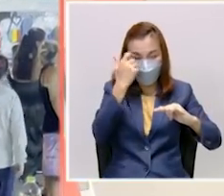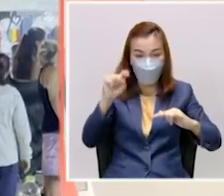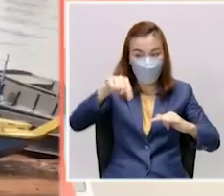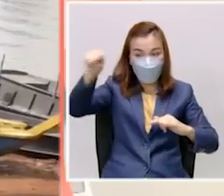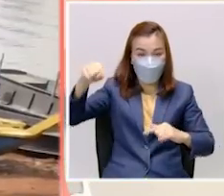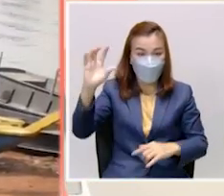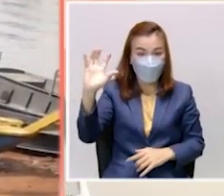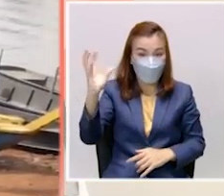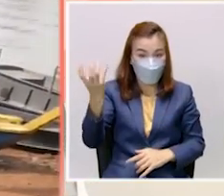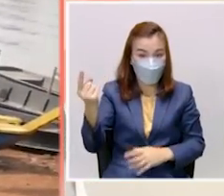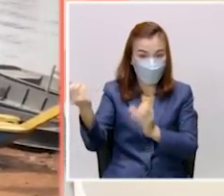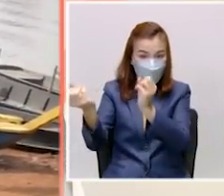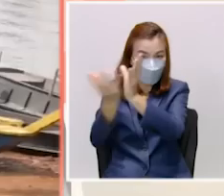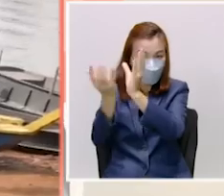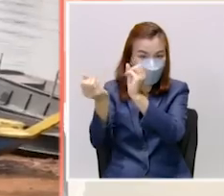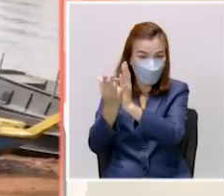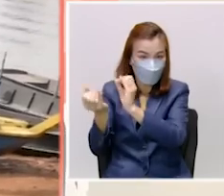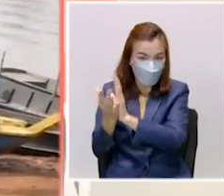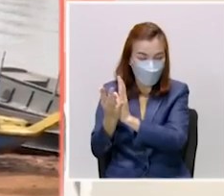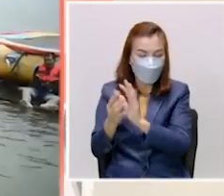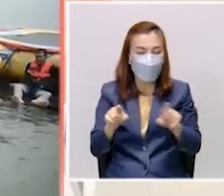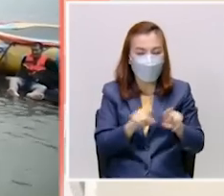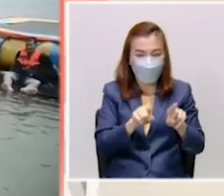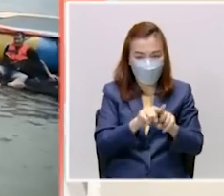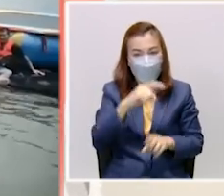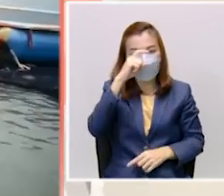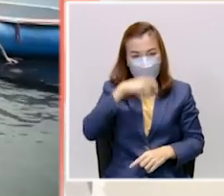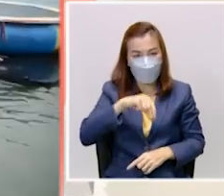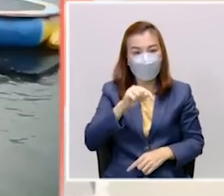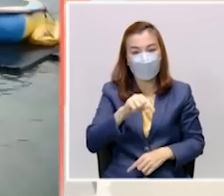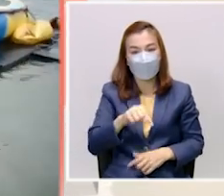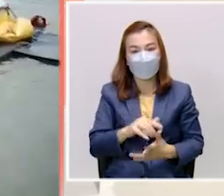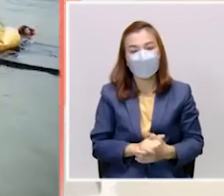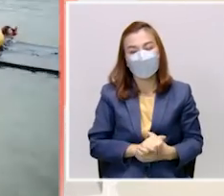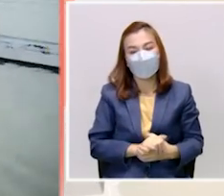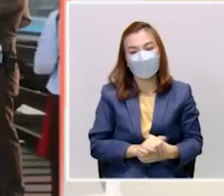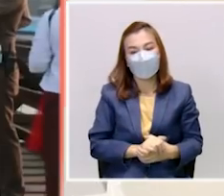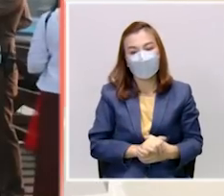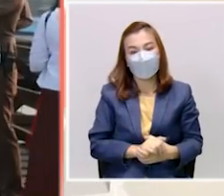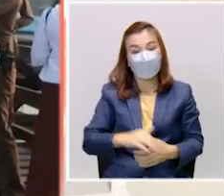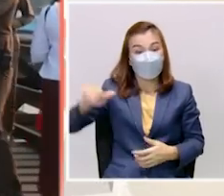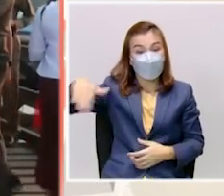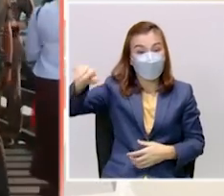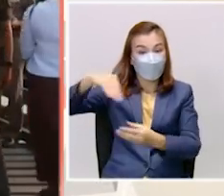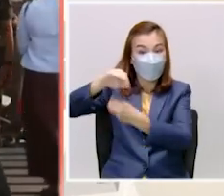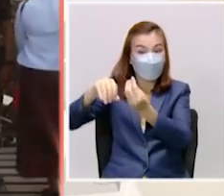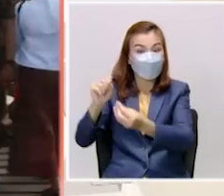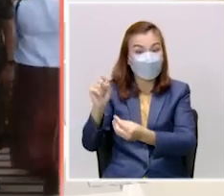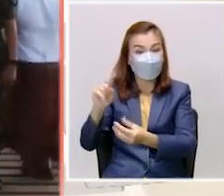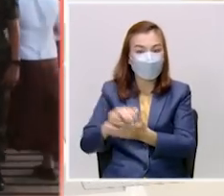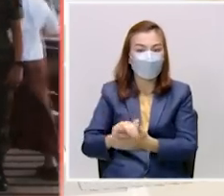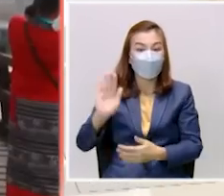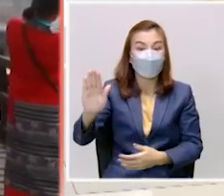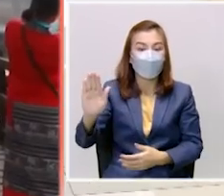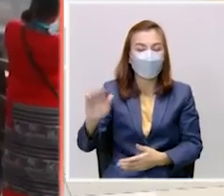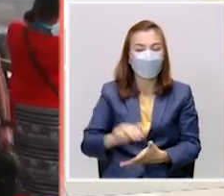เขาก็กระทบไปทั้งหมดเหมือนกับพวกเรากันนะครับแล้วก็เศรษฐกิจเขาก็อาจจะไม่สู้ดีนักเหมือนกันนะ